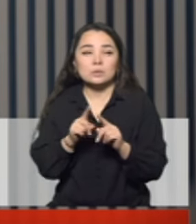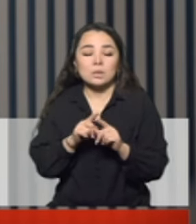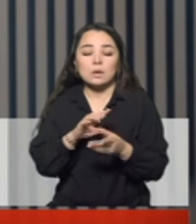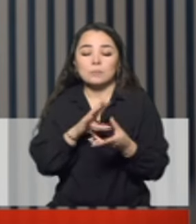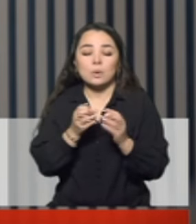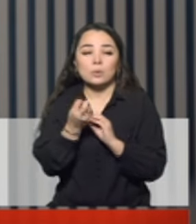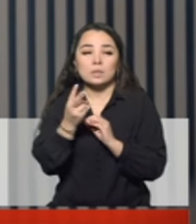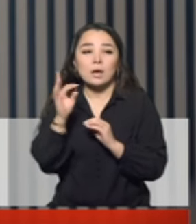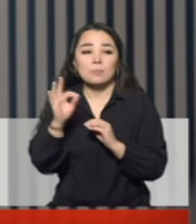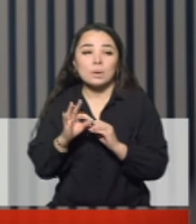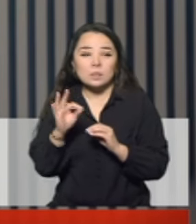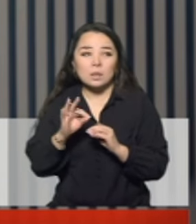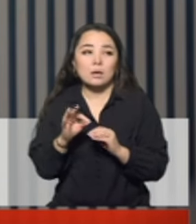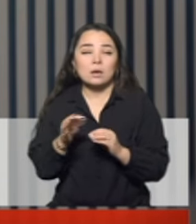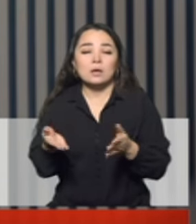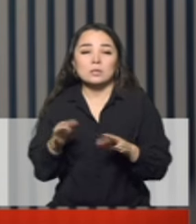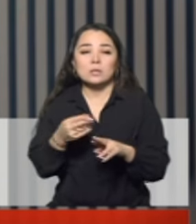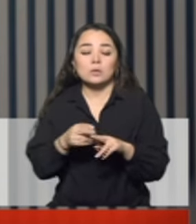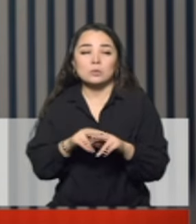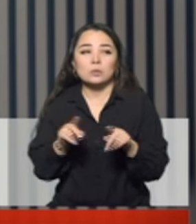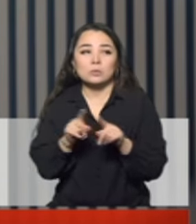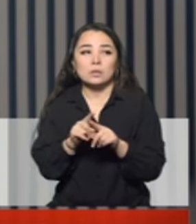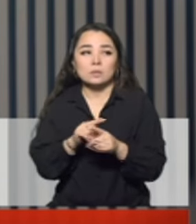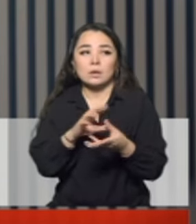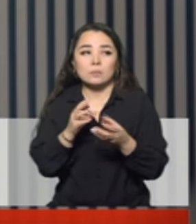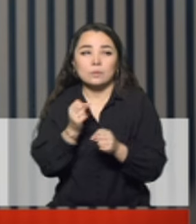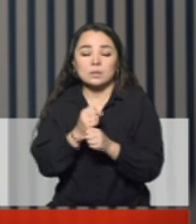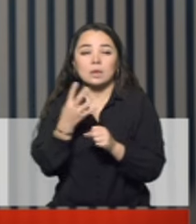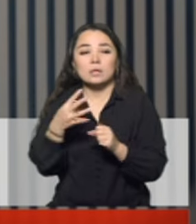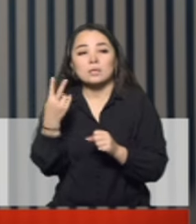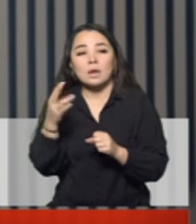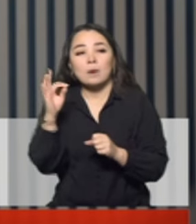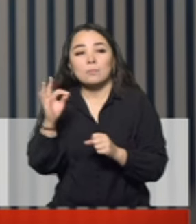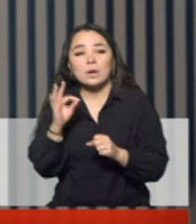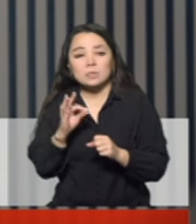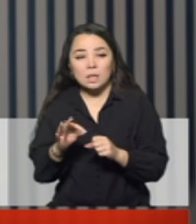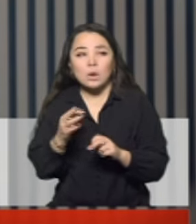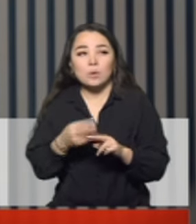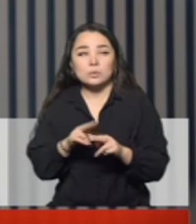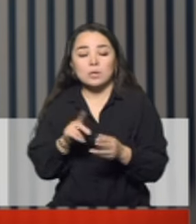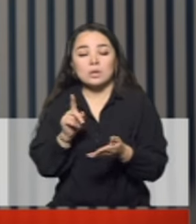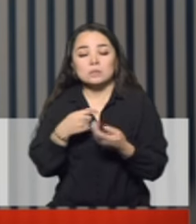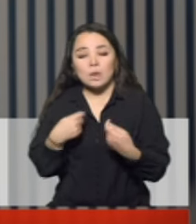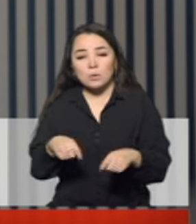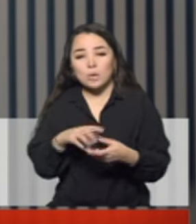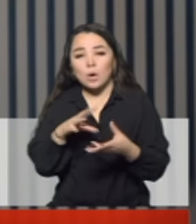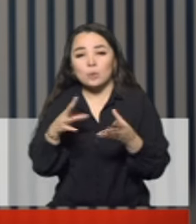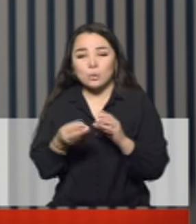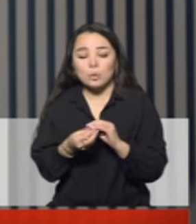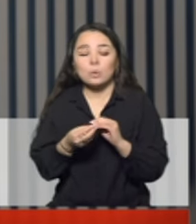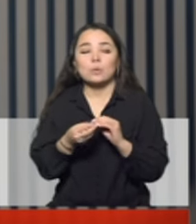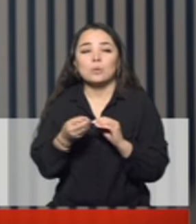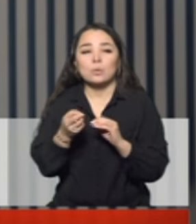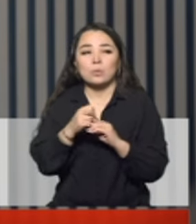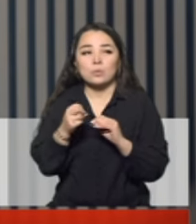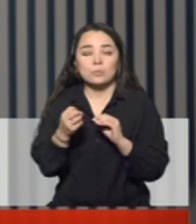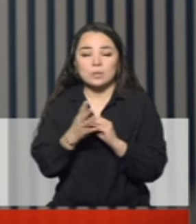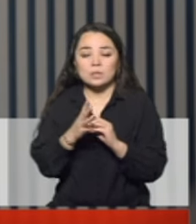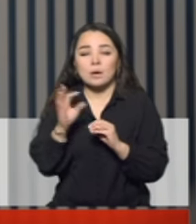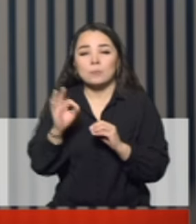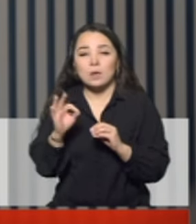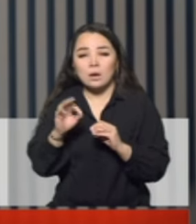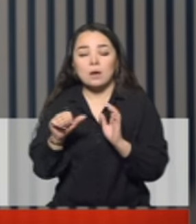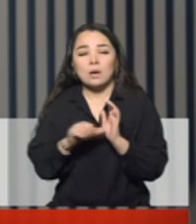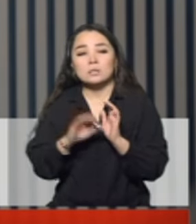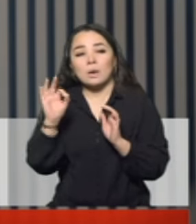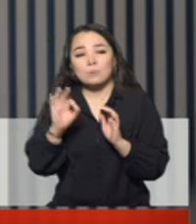27%-ға, пайдалануға берілген тұрғын үй алаңы 47%-ға, сауда көлемі 19%-ға, көлік қызметі